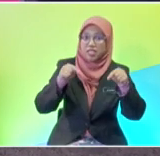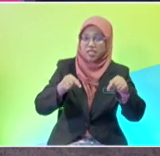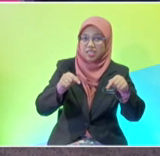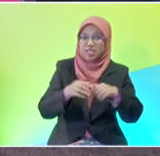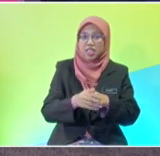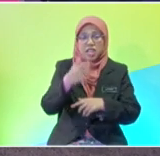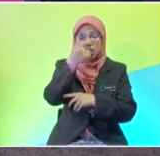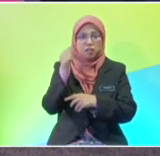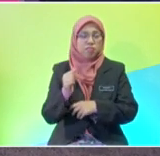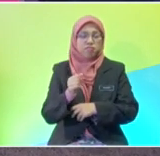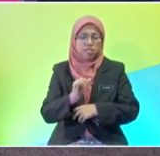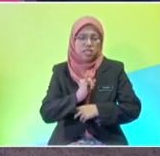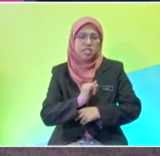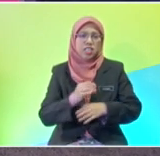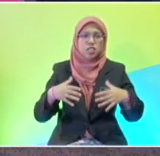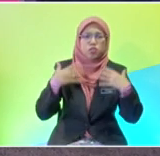sebuah